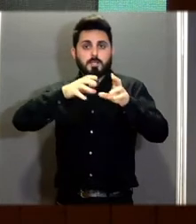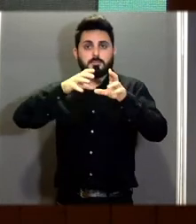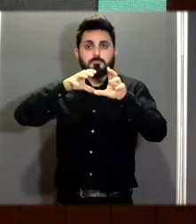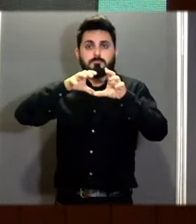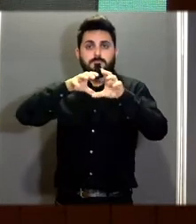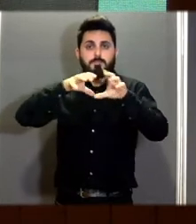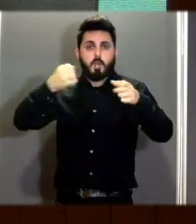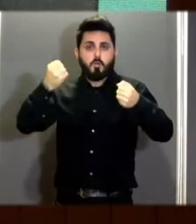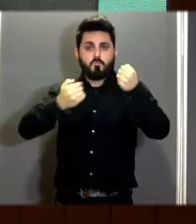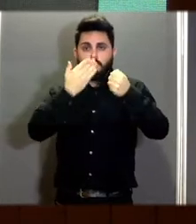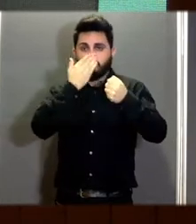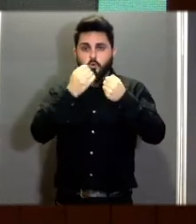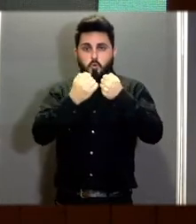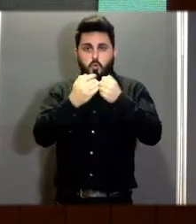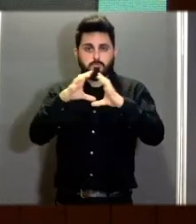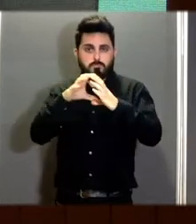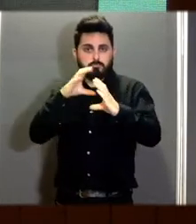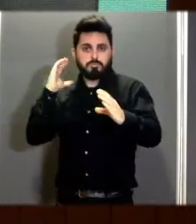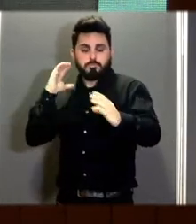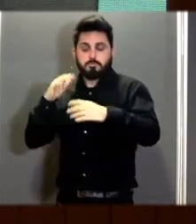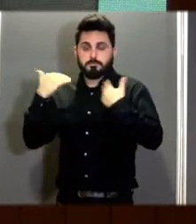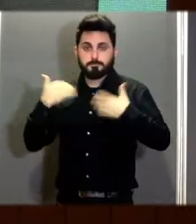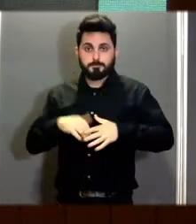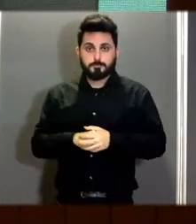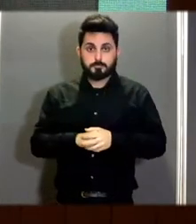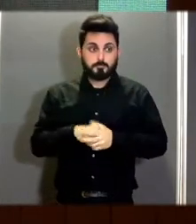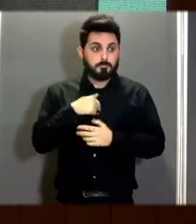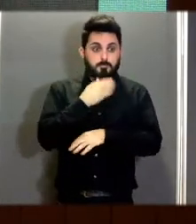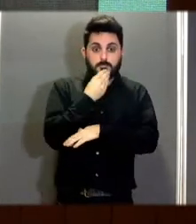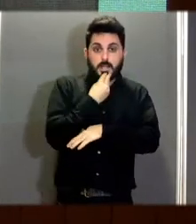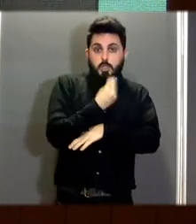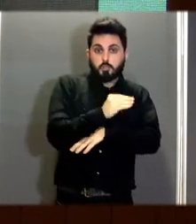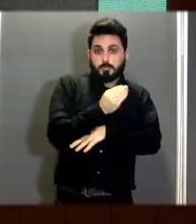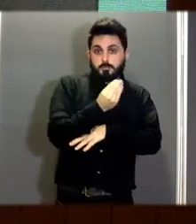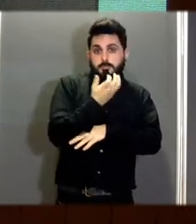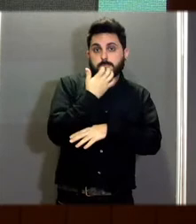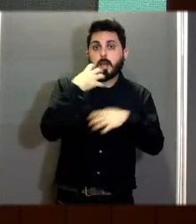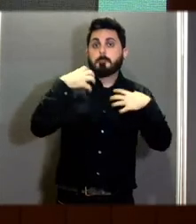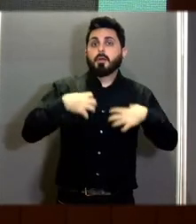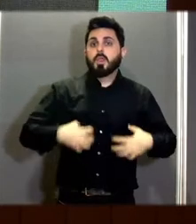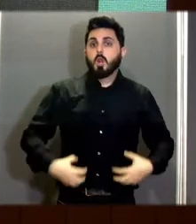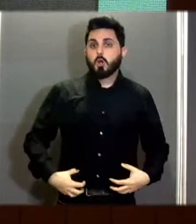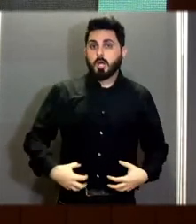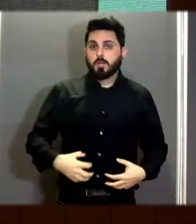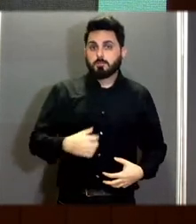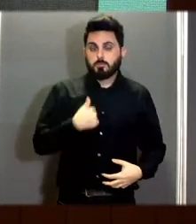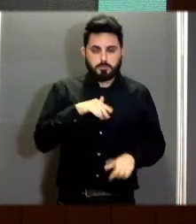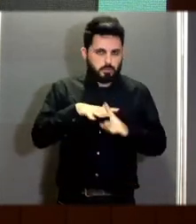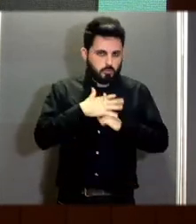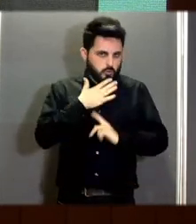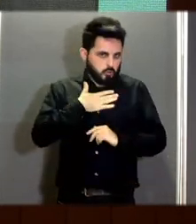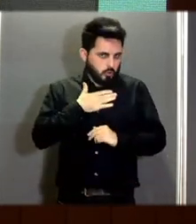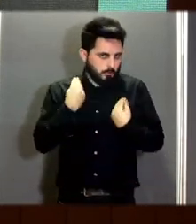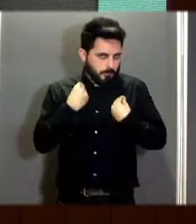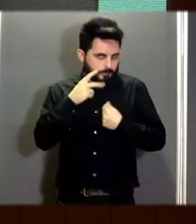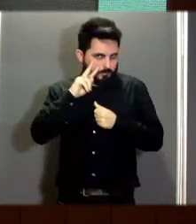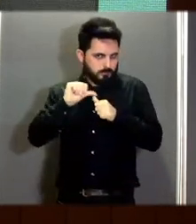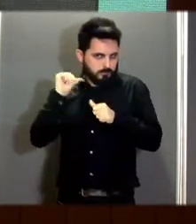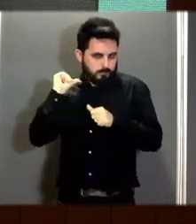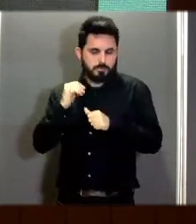dies, quan els joves de Badalona, aquest és el cas que jo vaig viure, quan els joves de Badalona